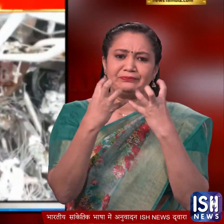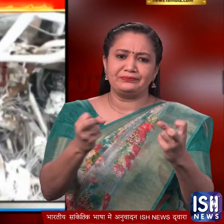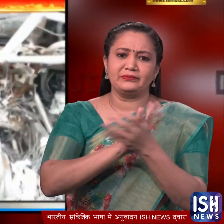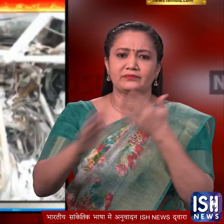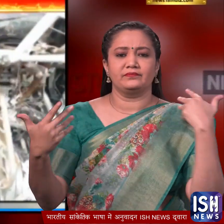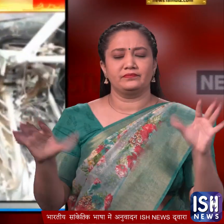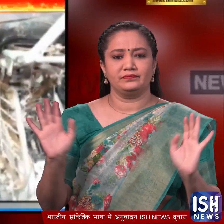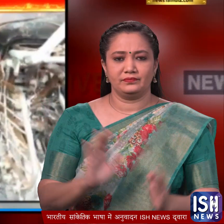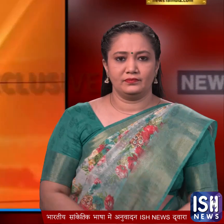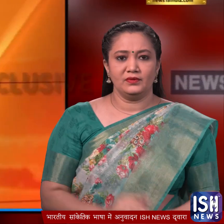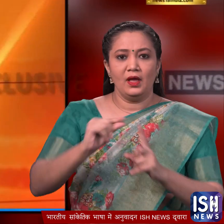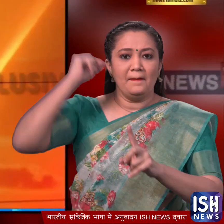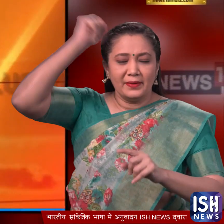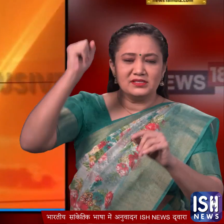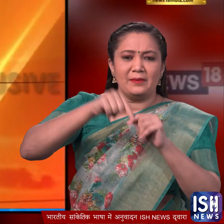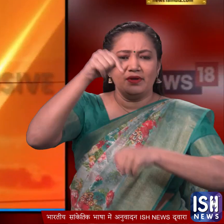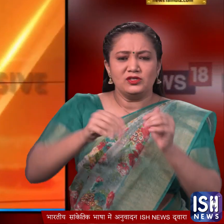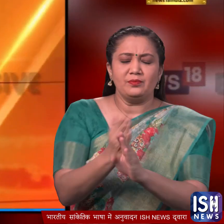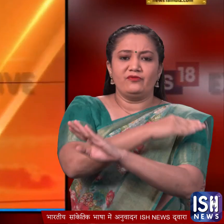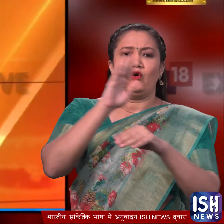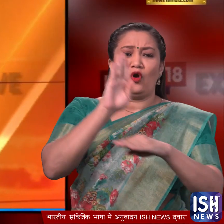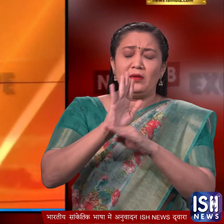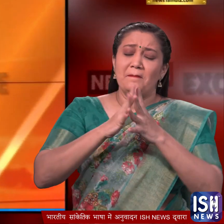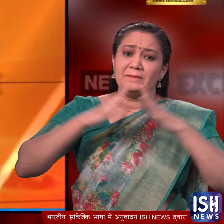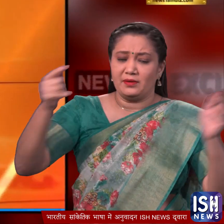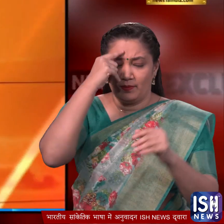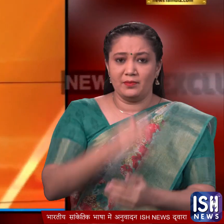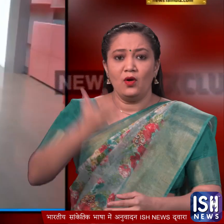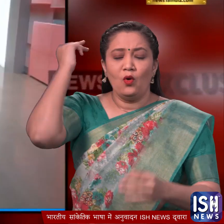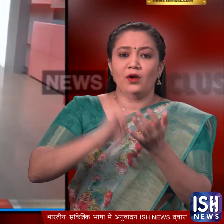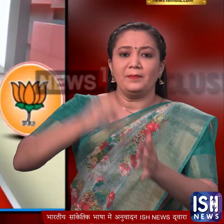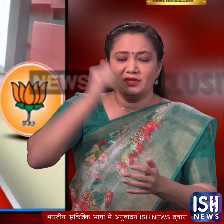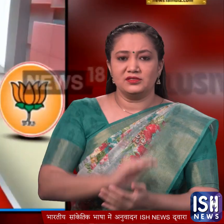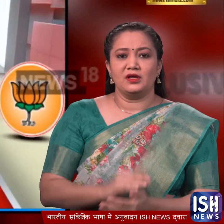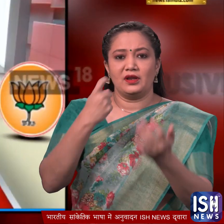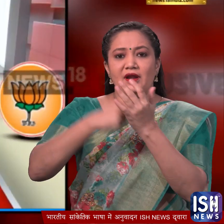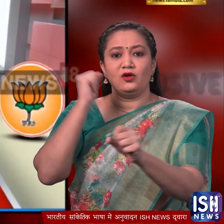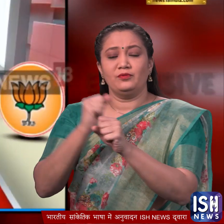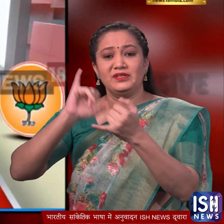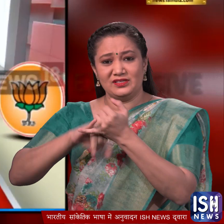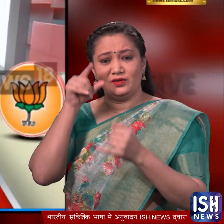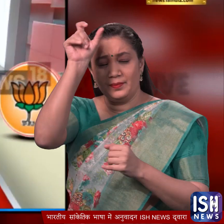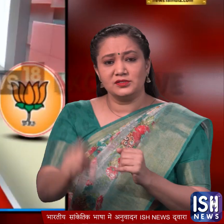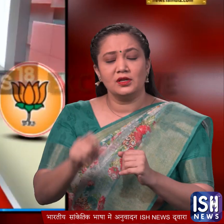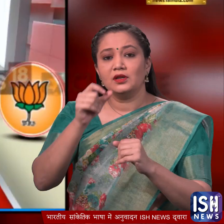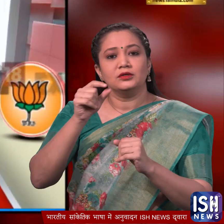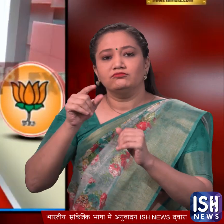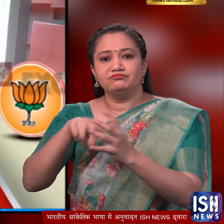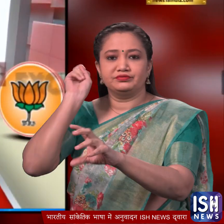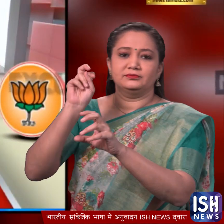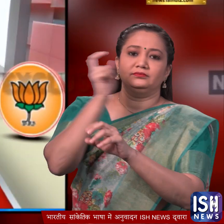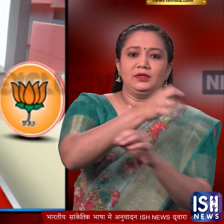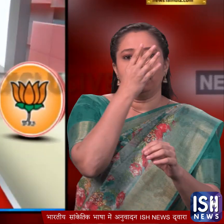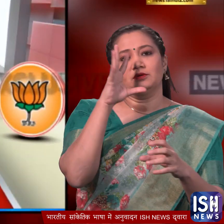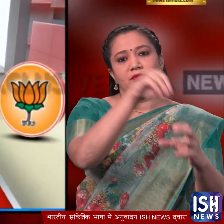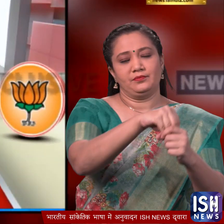चीजें जलकर राख हो गईं। पंजाब में चुनाव से पहले कांग्रेस को बड़ा झटका लगा। पूर्व मंत्री और विधायक राणा गुरमीत सिंह सोढ़ी ने बीजेपी का दामन